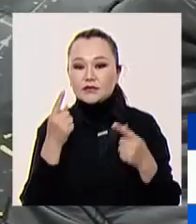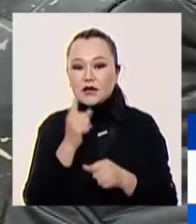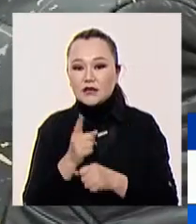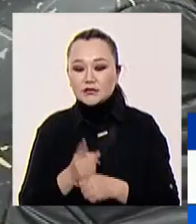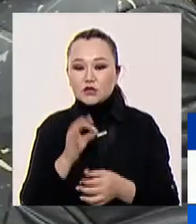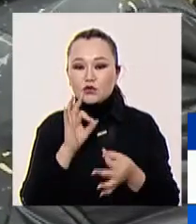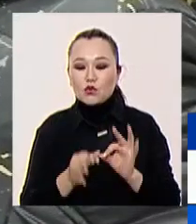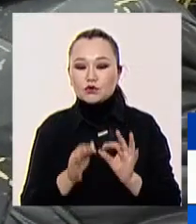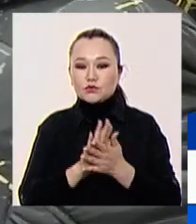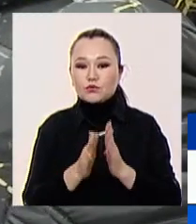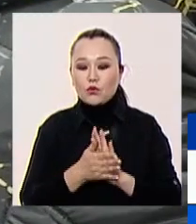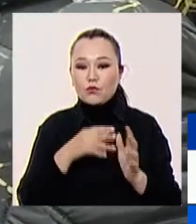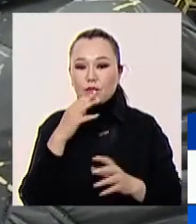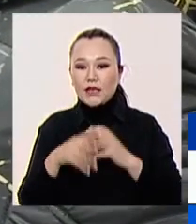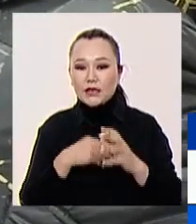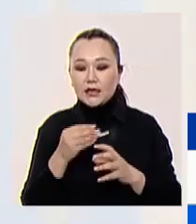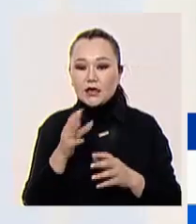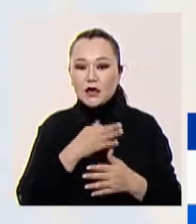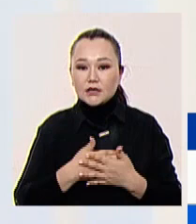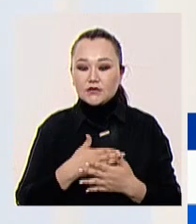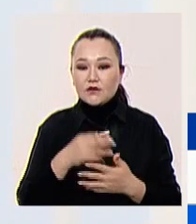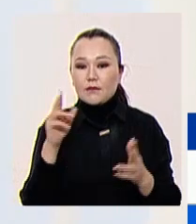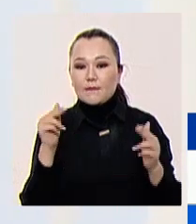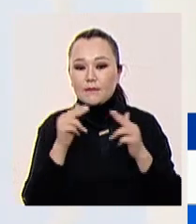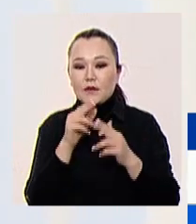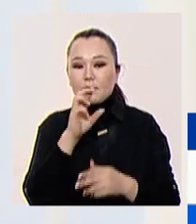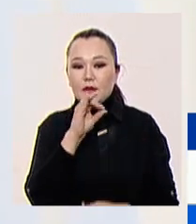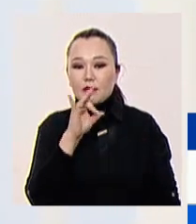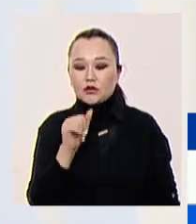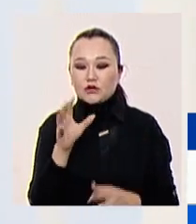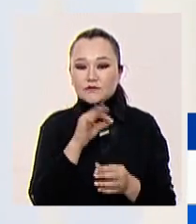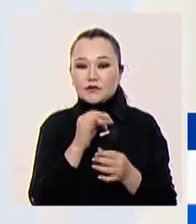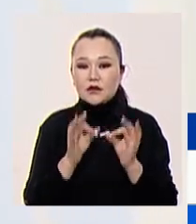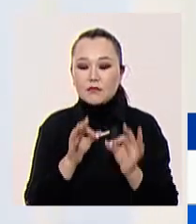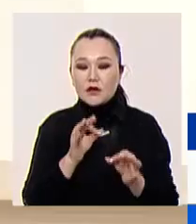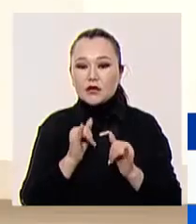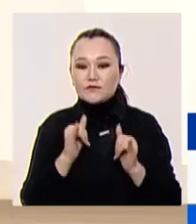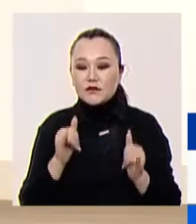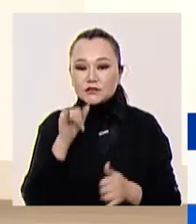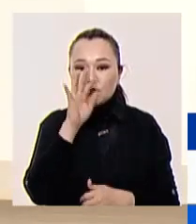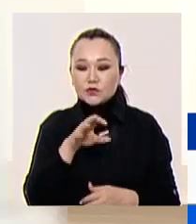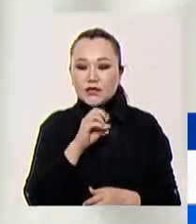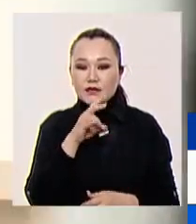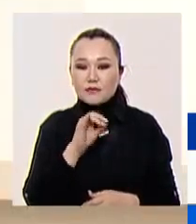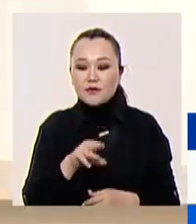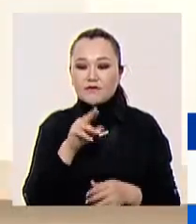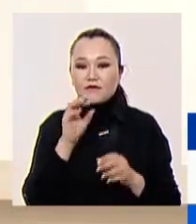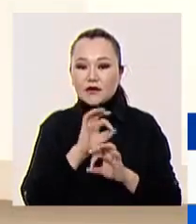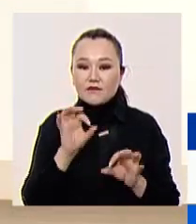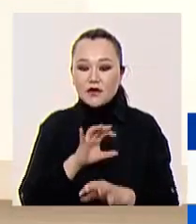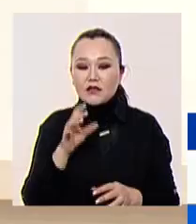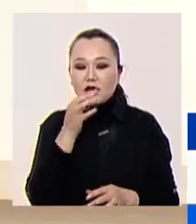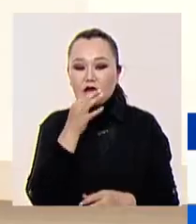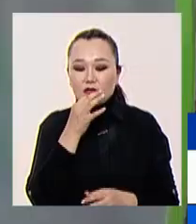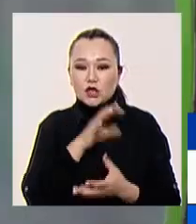геополитической обстановки. Биржи, активы и компании в такой ситуации не могут нормально развиваться. В ЕНПФ говорят, выводы делать рано,